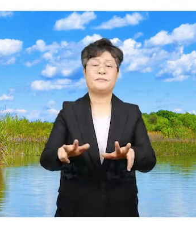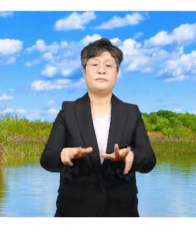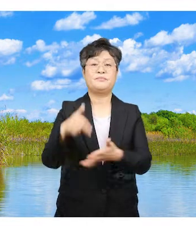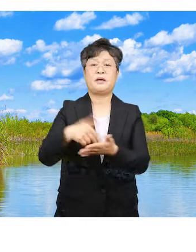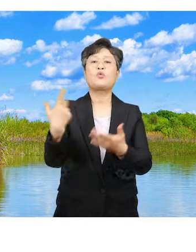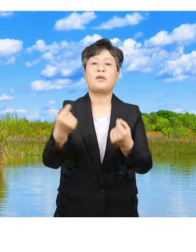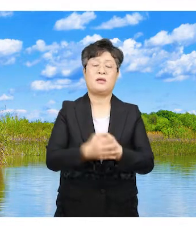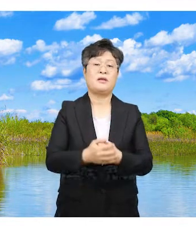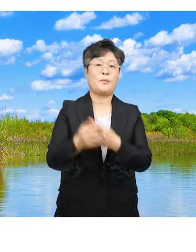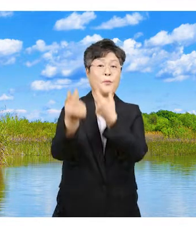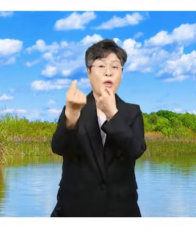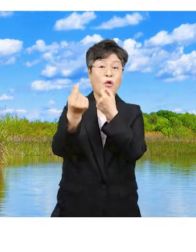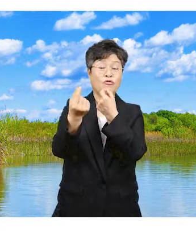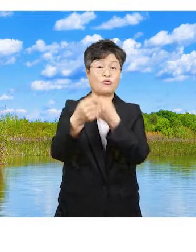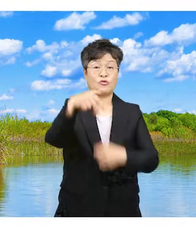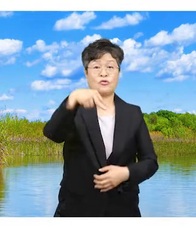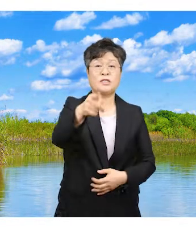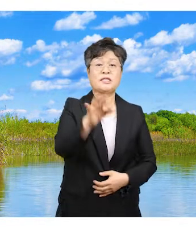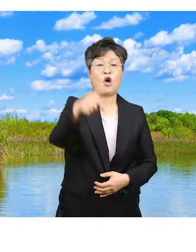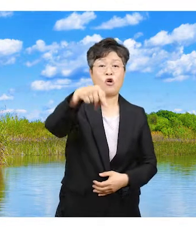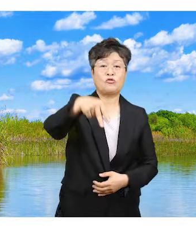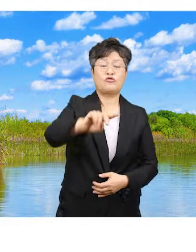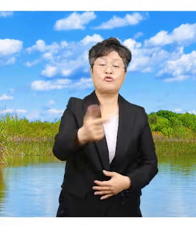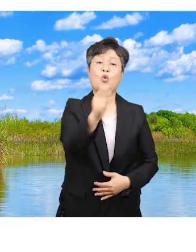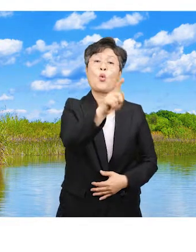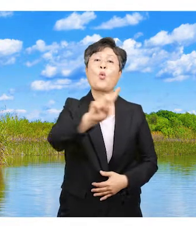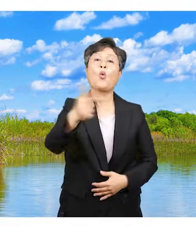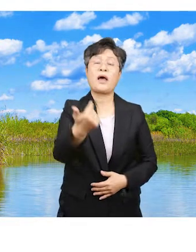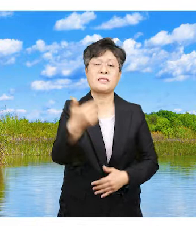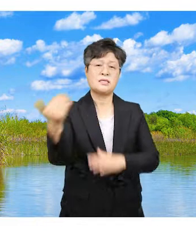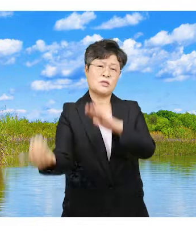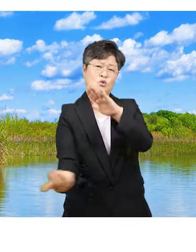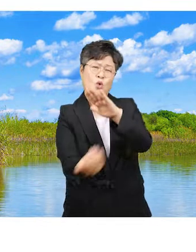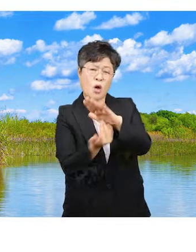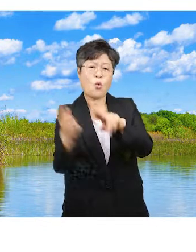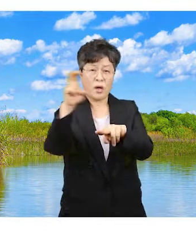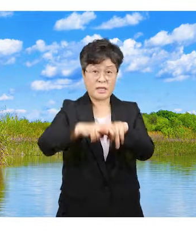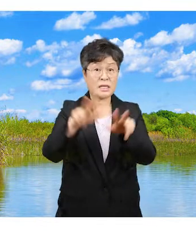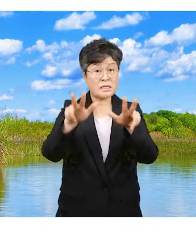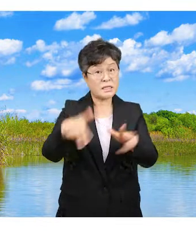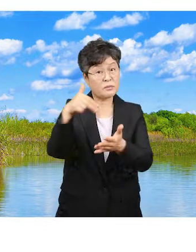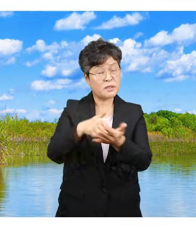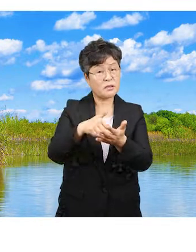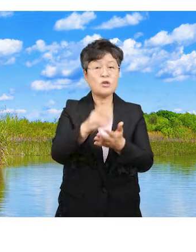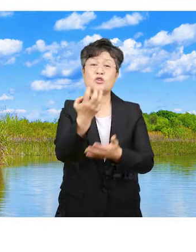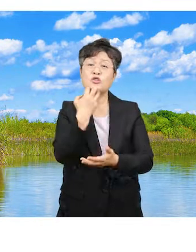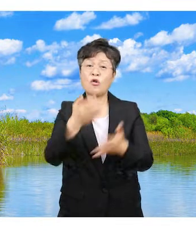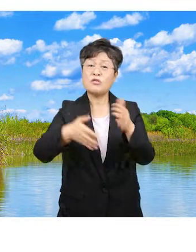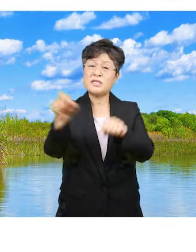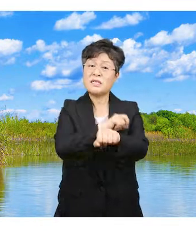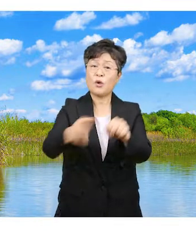성균관 최고의 위치에도 오르셨었고요. 오늘로 치면 서울특별시장 그런 역할도 하셨던